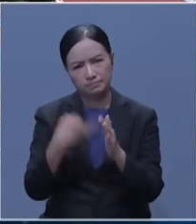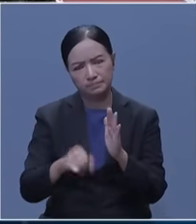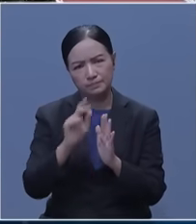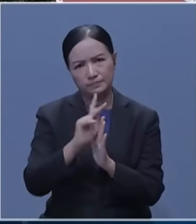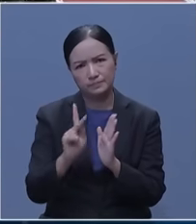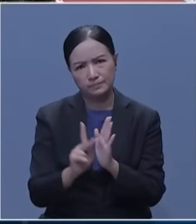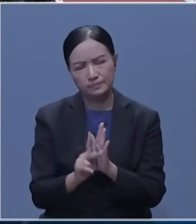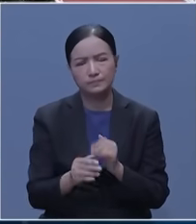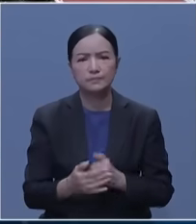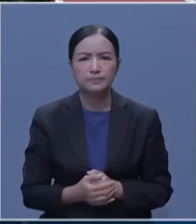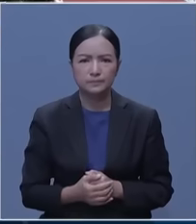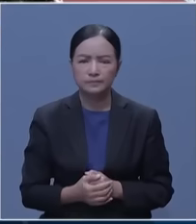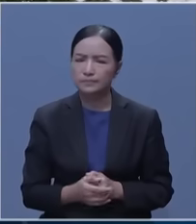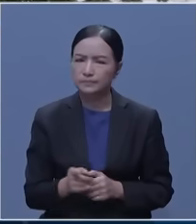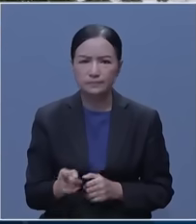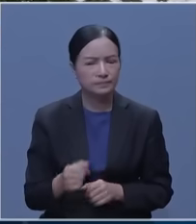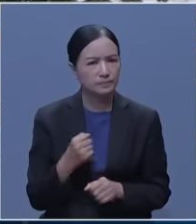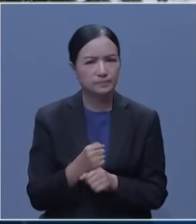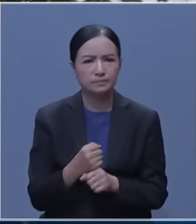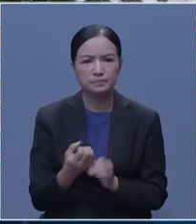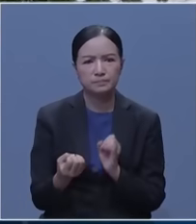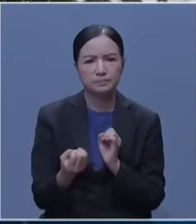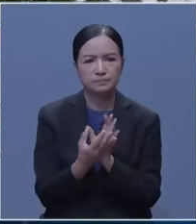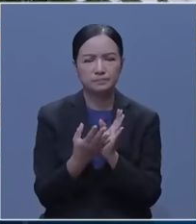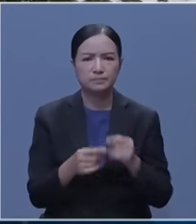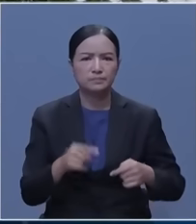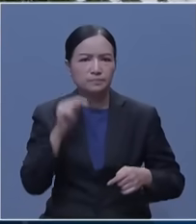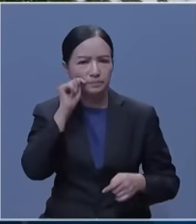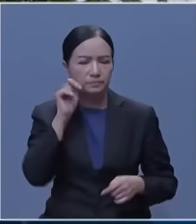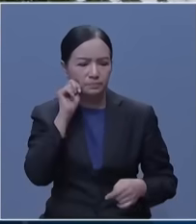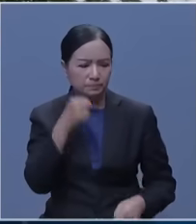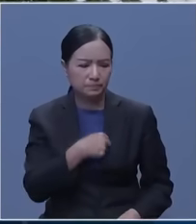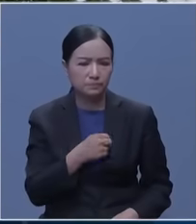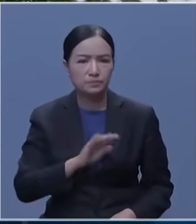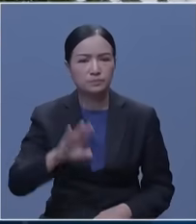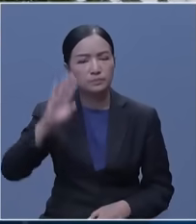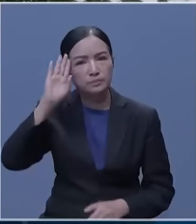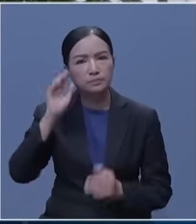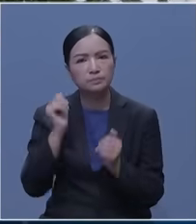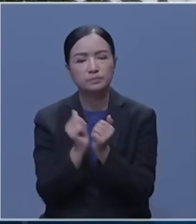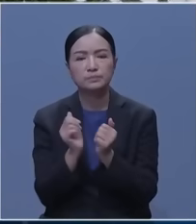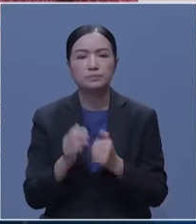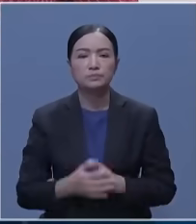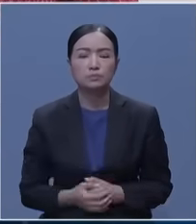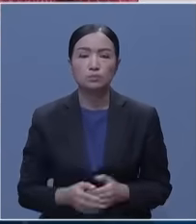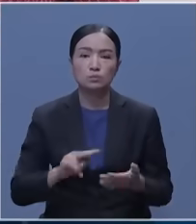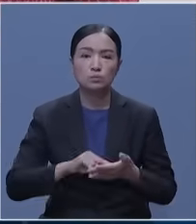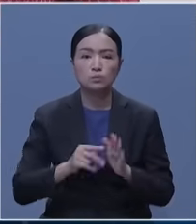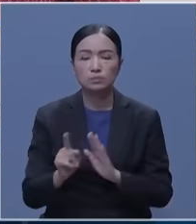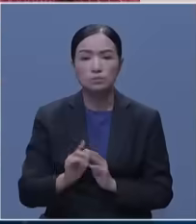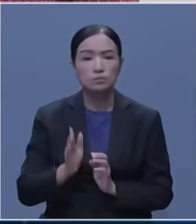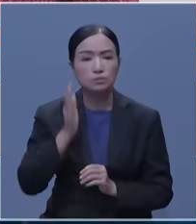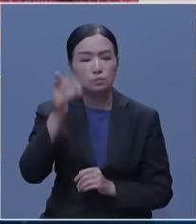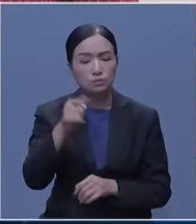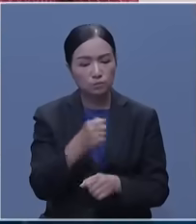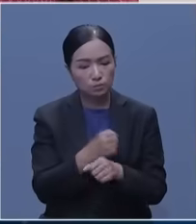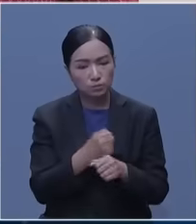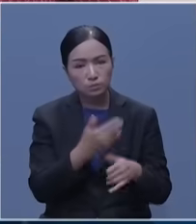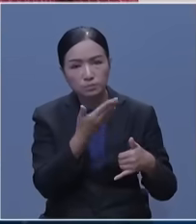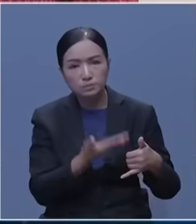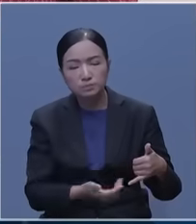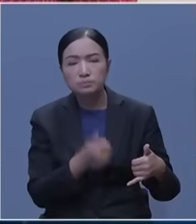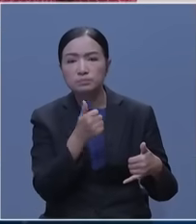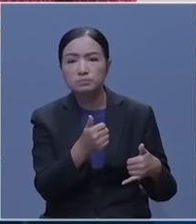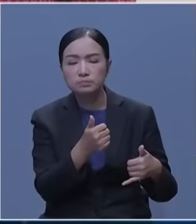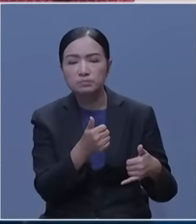สิ่งเหล่านี้มันเป็นสิ่งที่มันเลวร้ายและมันทำลายน้ำจิตน้ำใจนะครับของตำรวจชั้นผู้น้อย พราะหมายความว่าต่อไปนี้ต่อให้คุณทำผลงานดีแค่ไหน